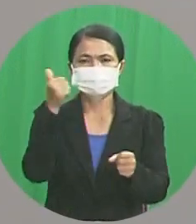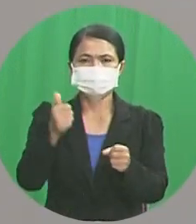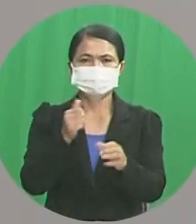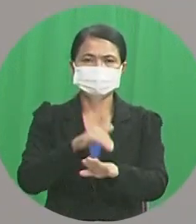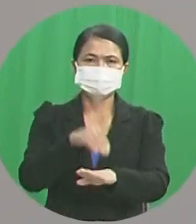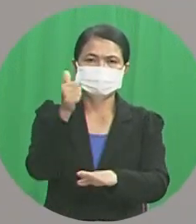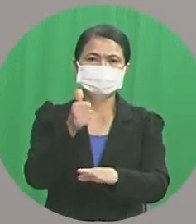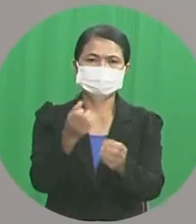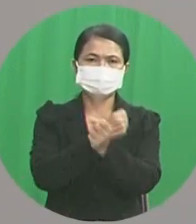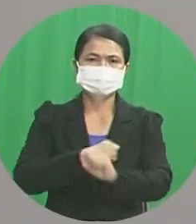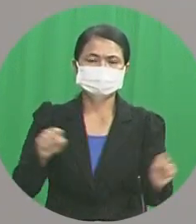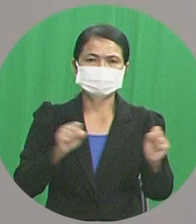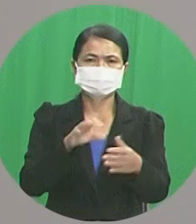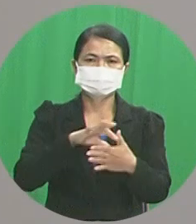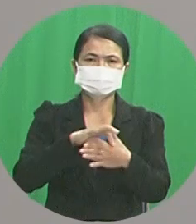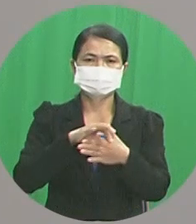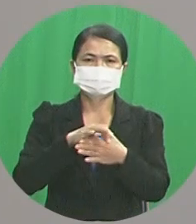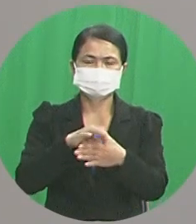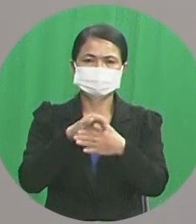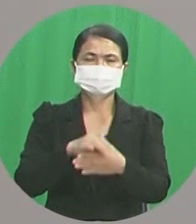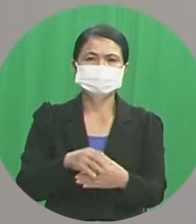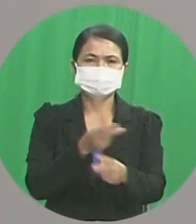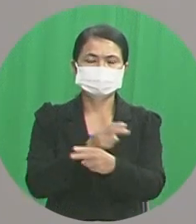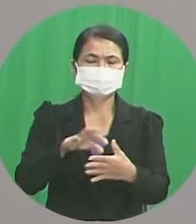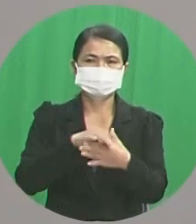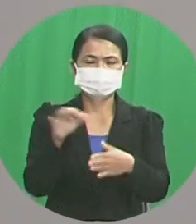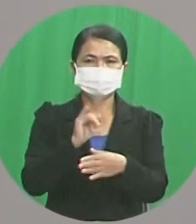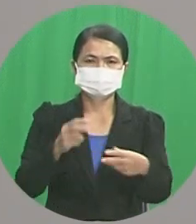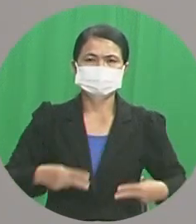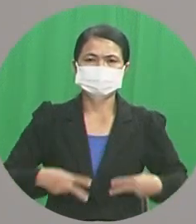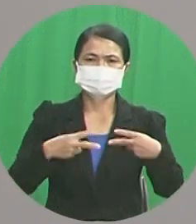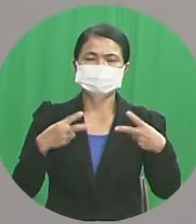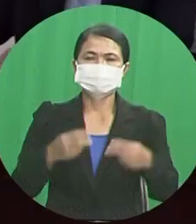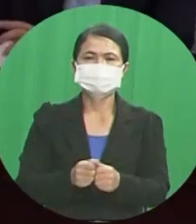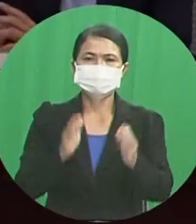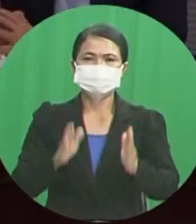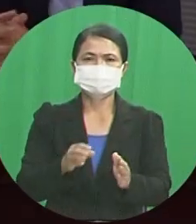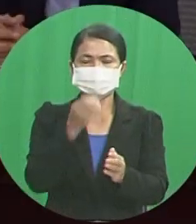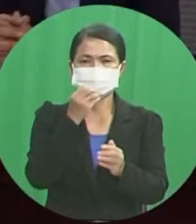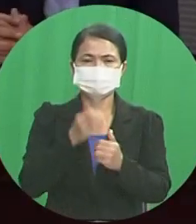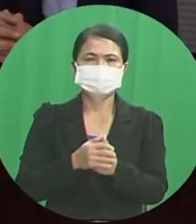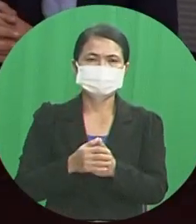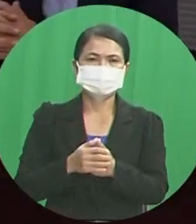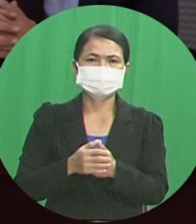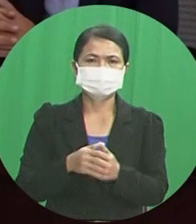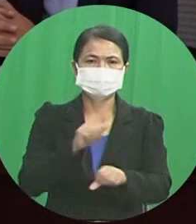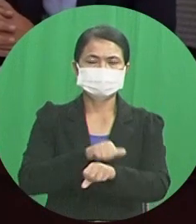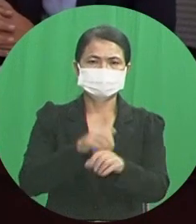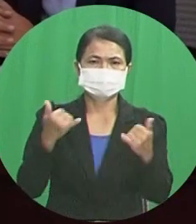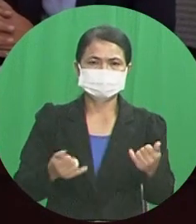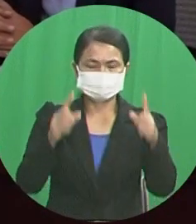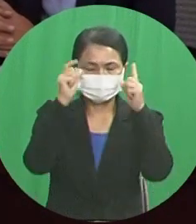ណភាពនិងសុវត្ថិភាពសាច់ផលិតផលសាច់ធានាបាននូវសុខភាពដល់អ្នកបរិភោគកិច្ចការនេះ